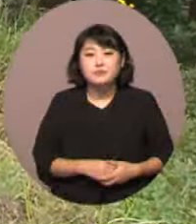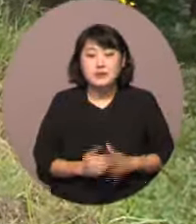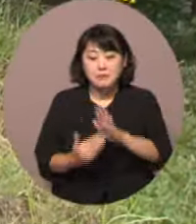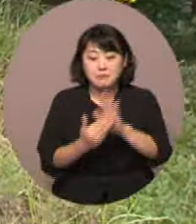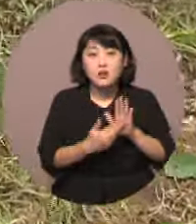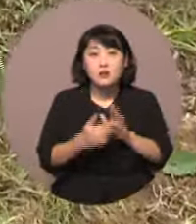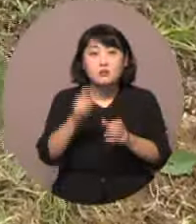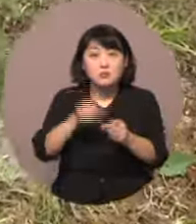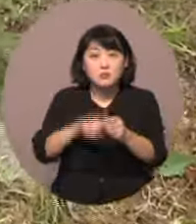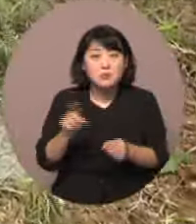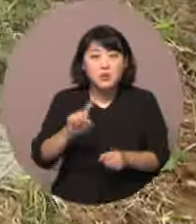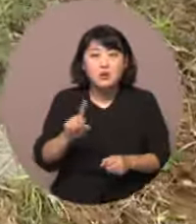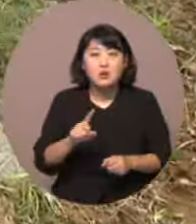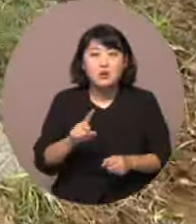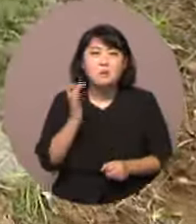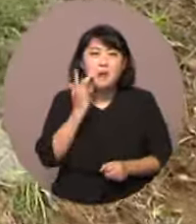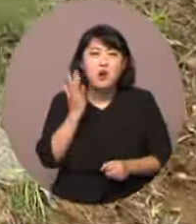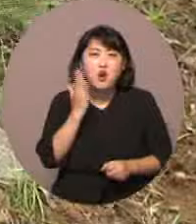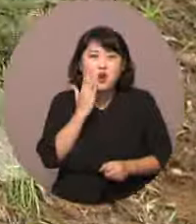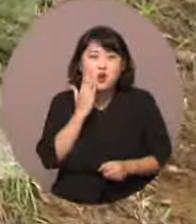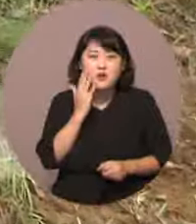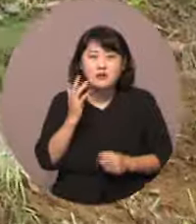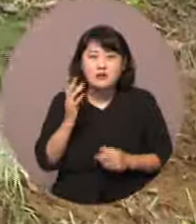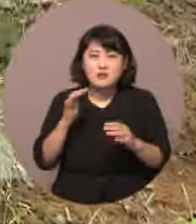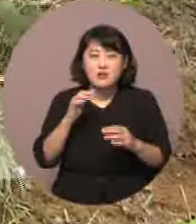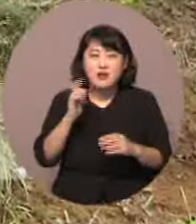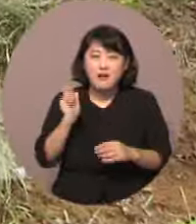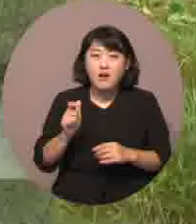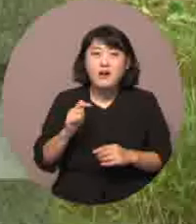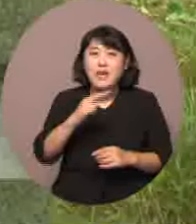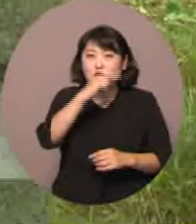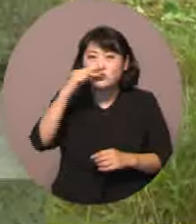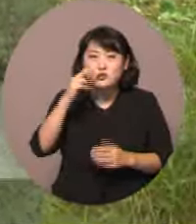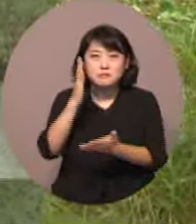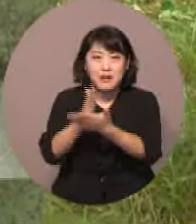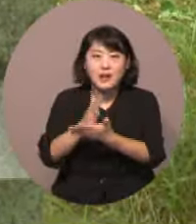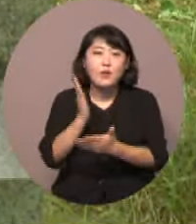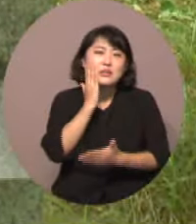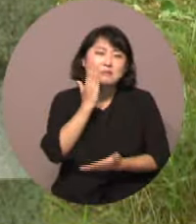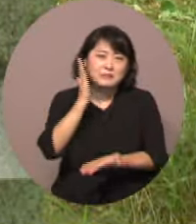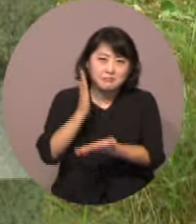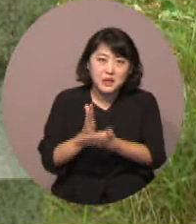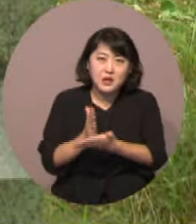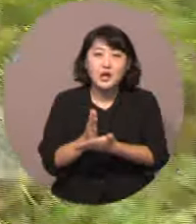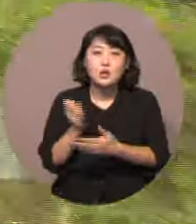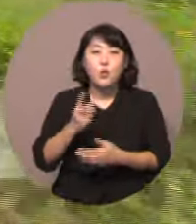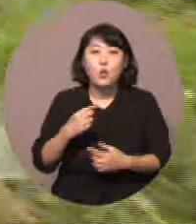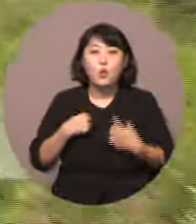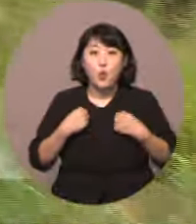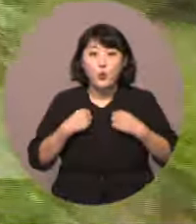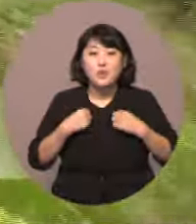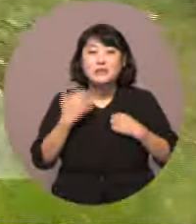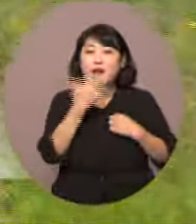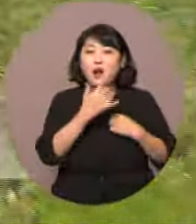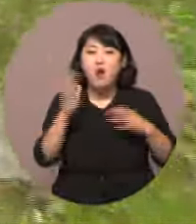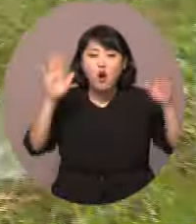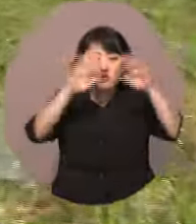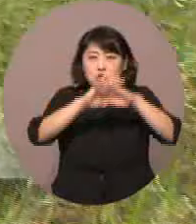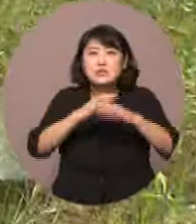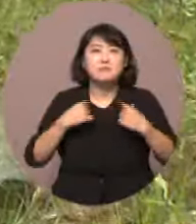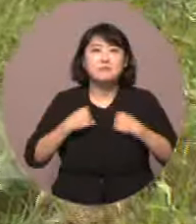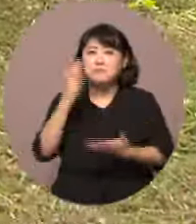위해서는 벌을 자극할 수 있는 향수나 화장품을 쓰지 말고 벌의 공격성이 높아지는 어두운 색계 옷을